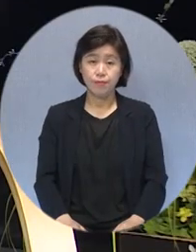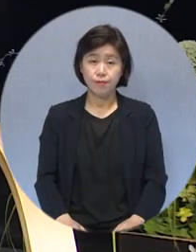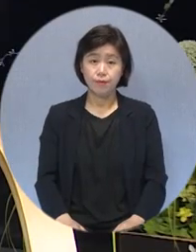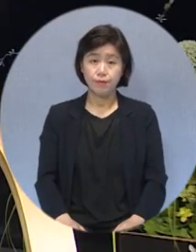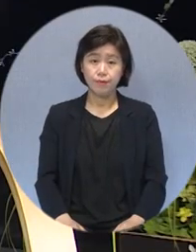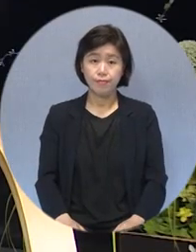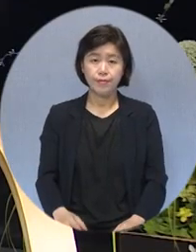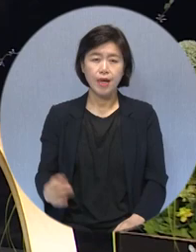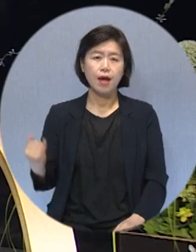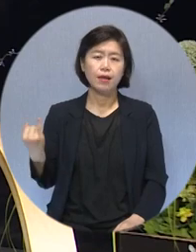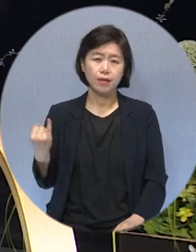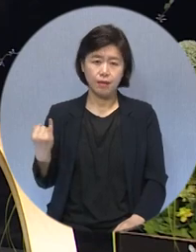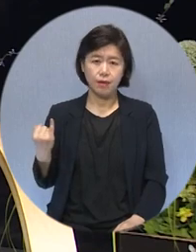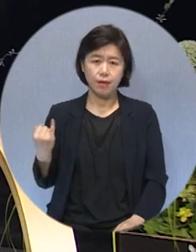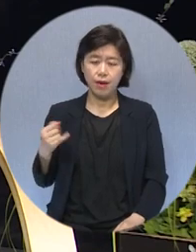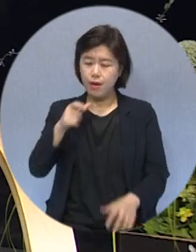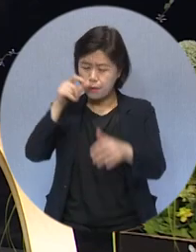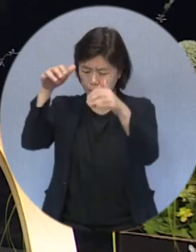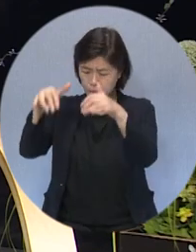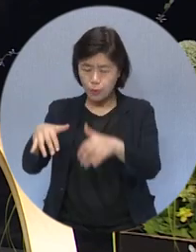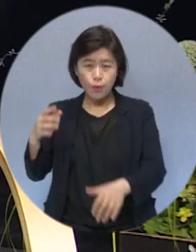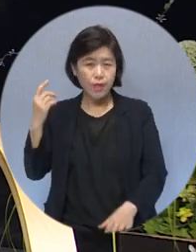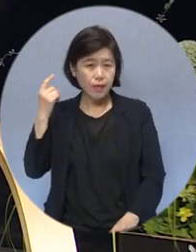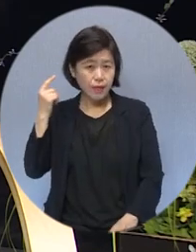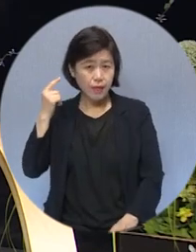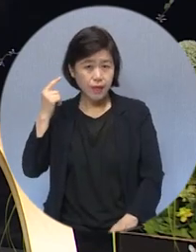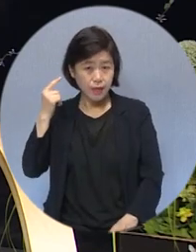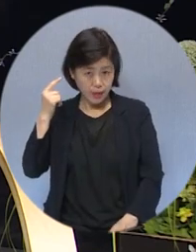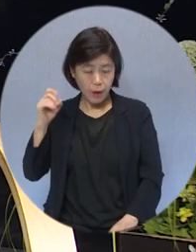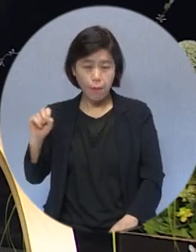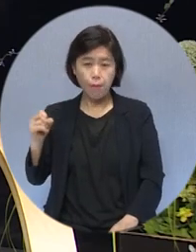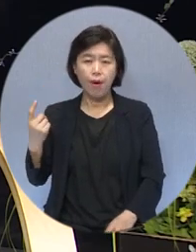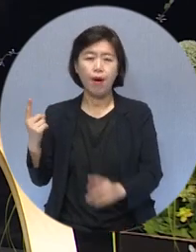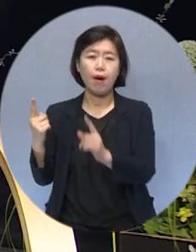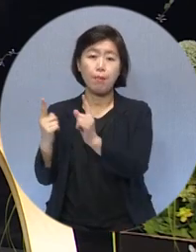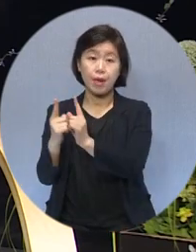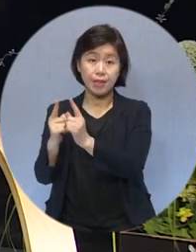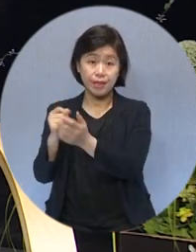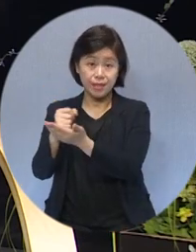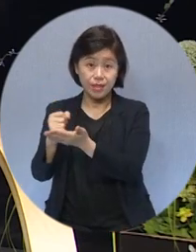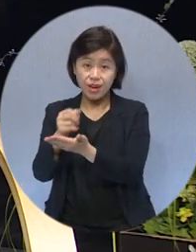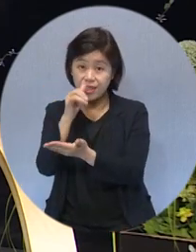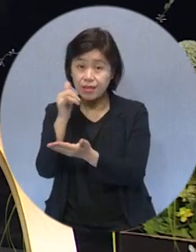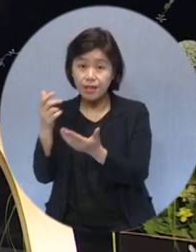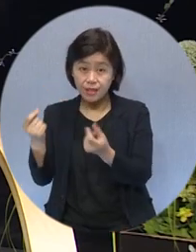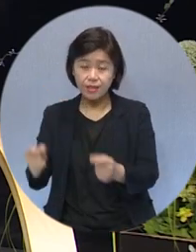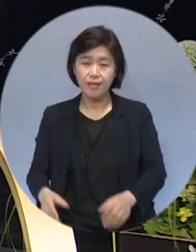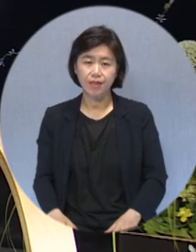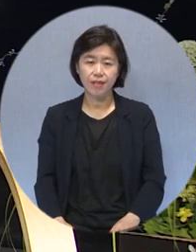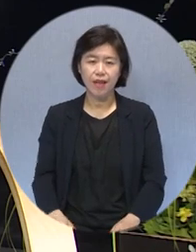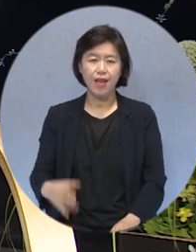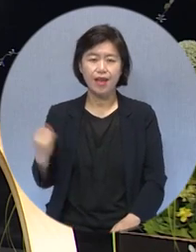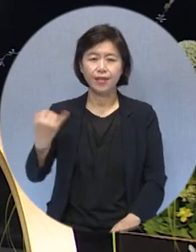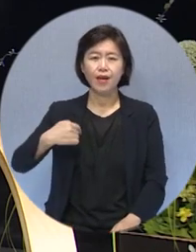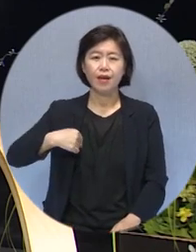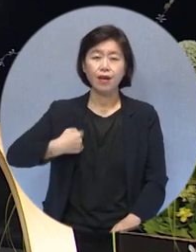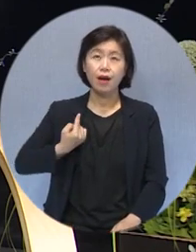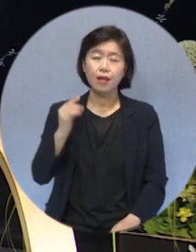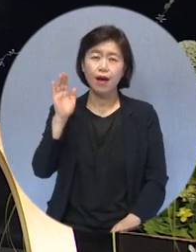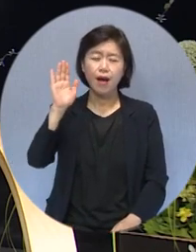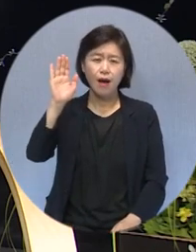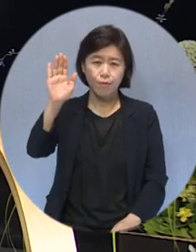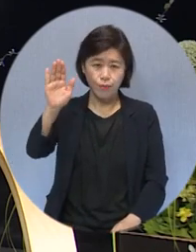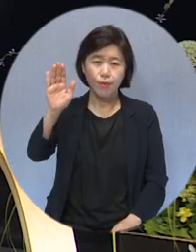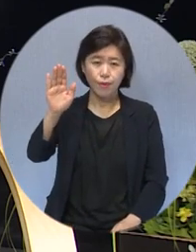꼭 어딘가에서 다시 만나듯이 자신의 정전도 결국 잔업 그